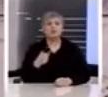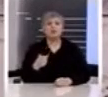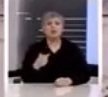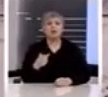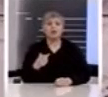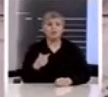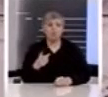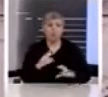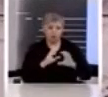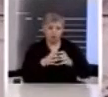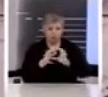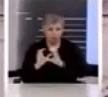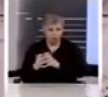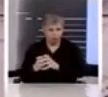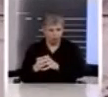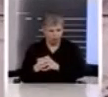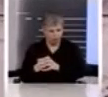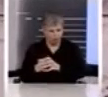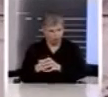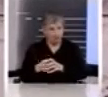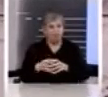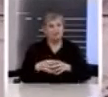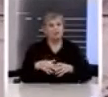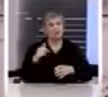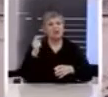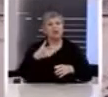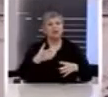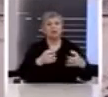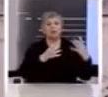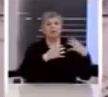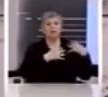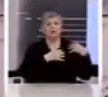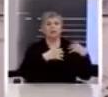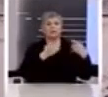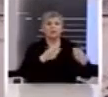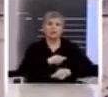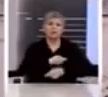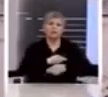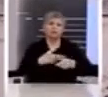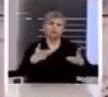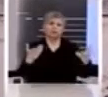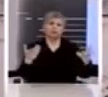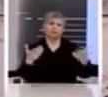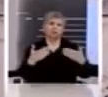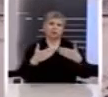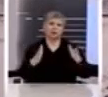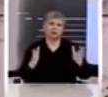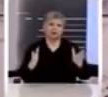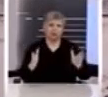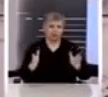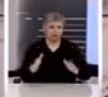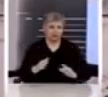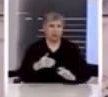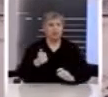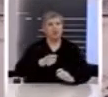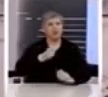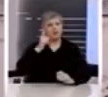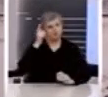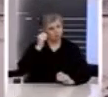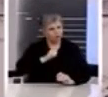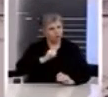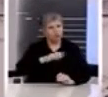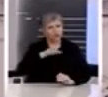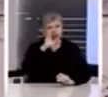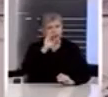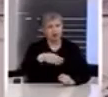Δημοκρατική Συμπαράταξη και το Ποτάμι, πήραν την ευθύνη να δώσουν στη δημοσιότητα αυτά τα κείμενα και ήδη εξ όσων πληροφορήθηκα έχουν μοιραστεί